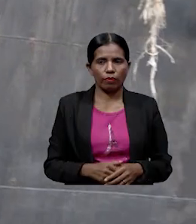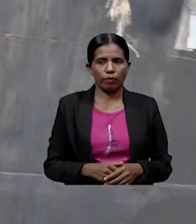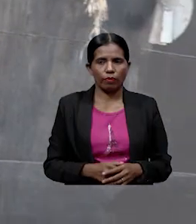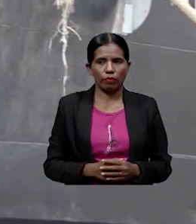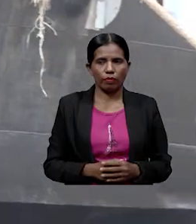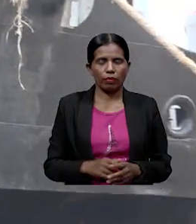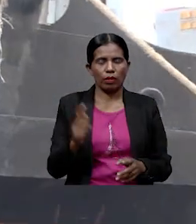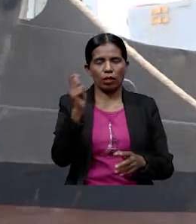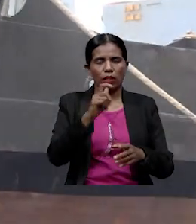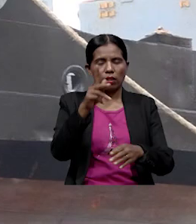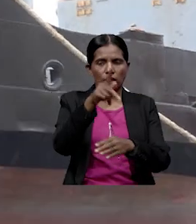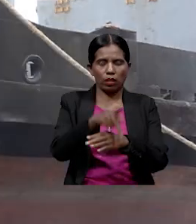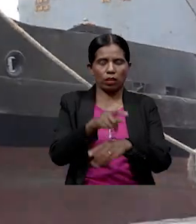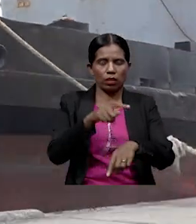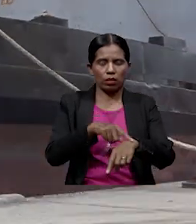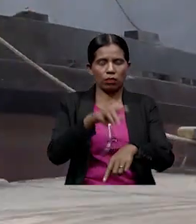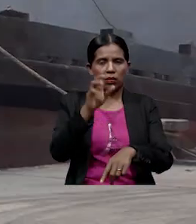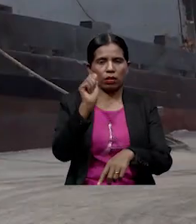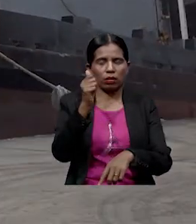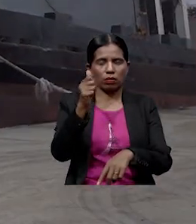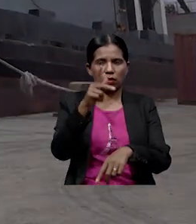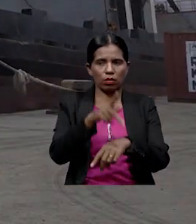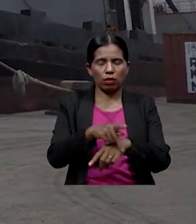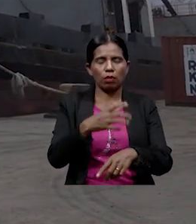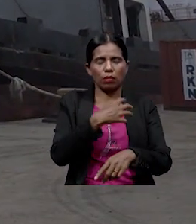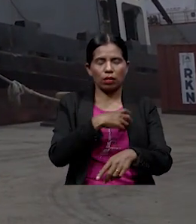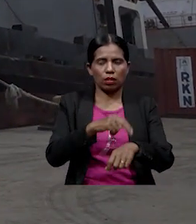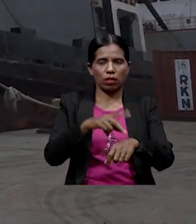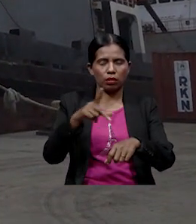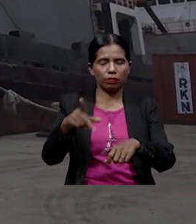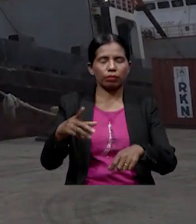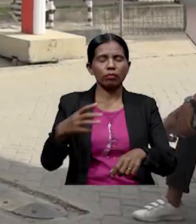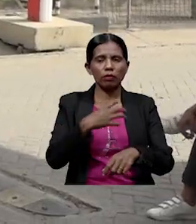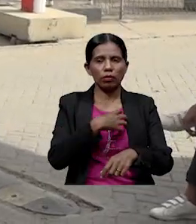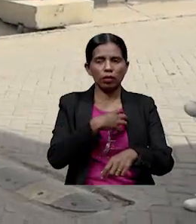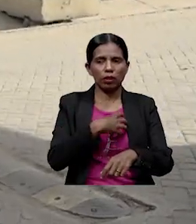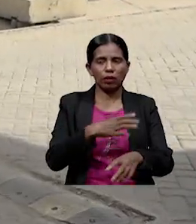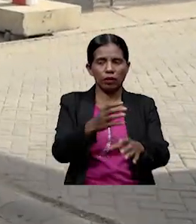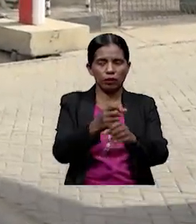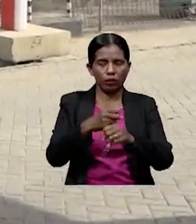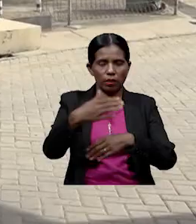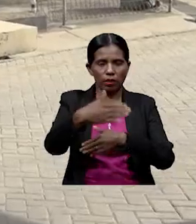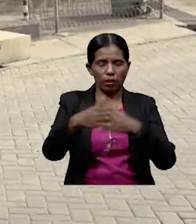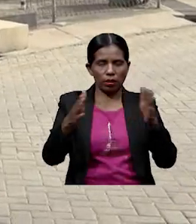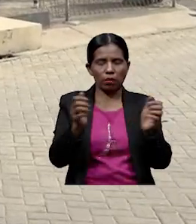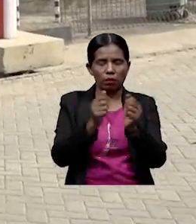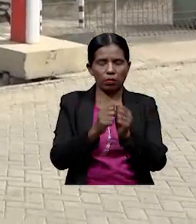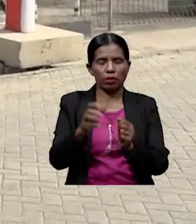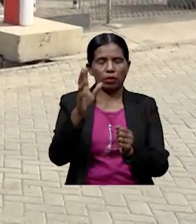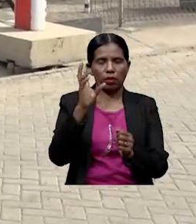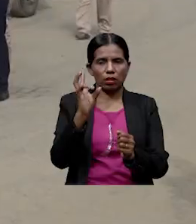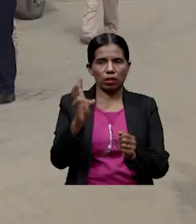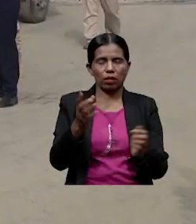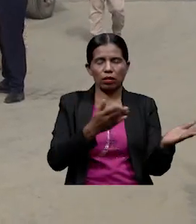Ia tersakalan majemenus tugu sanu lokalan Polisi Nasional Timor Leste Unidade Polisi Maritima prende Kaisa Hamutu Kitu nebe hatun